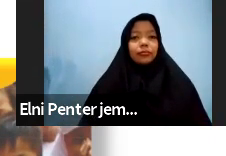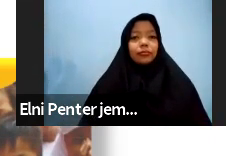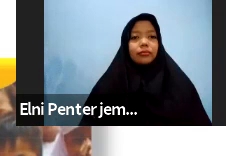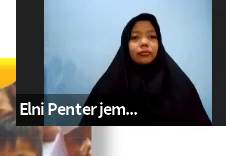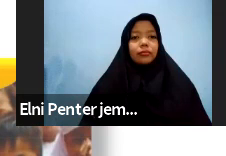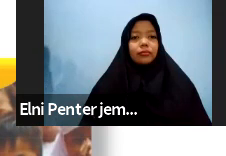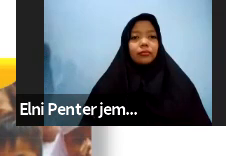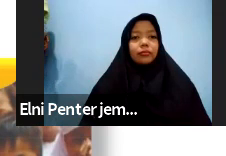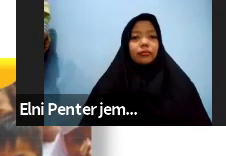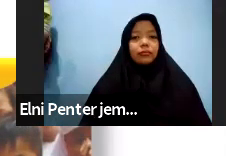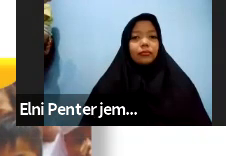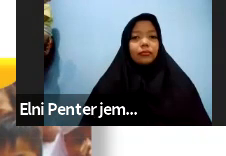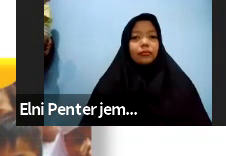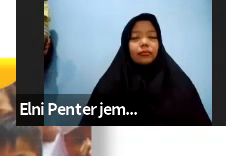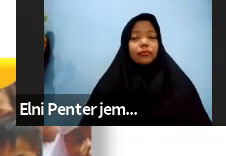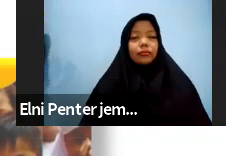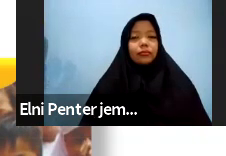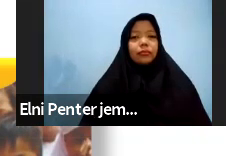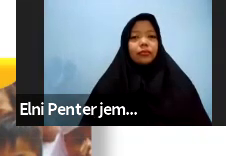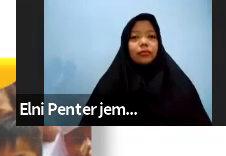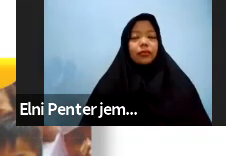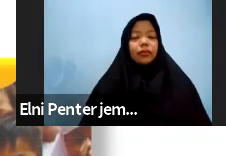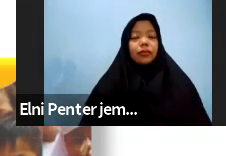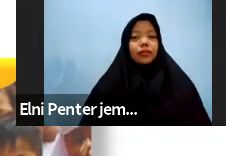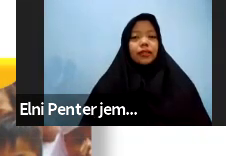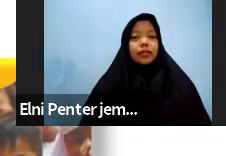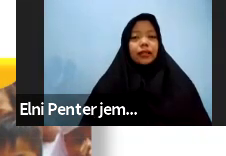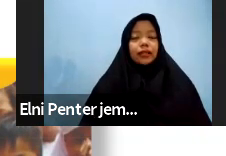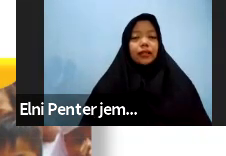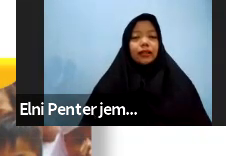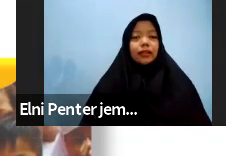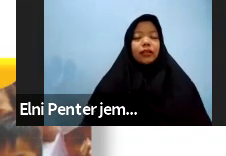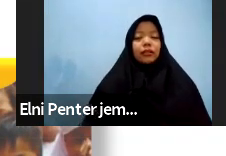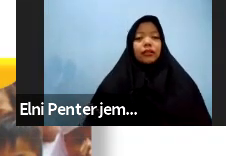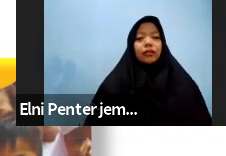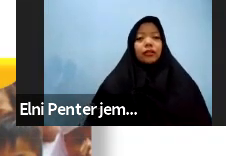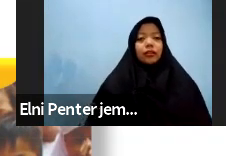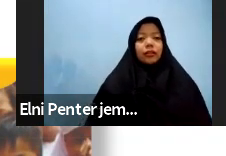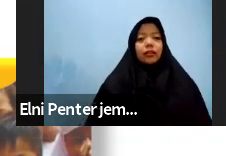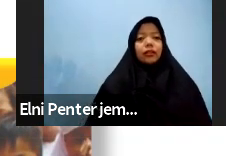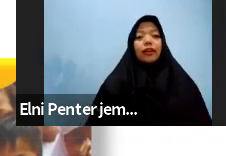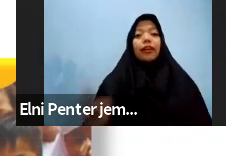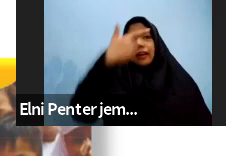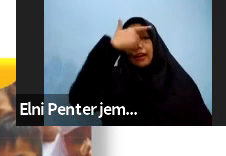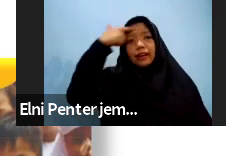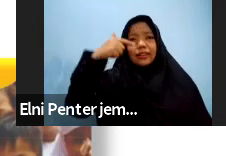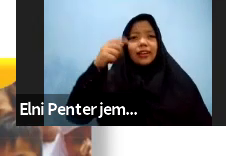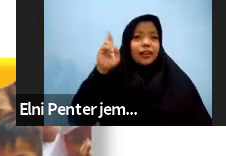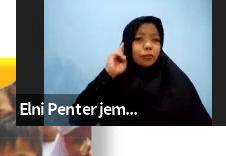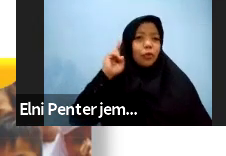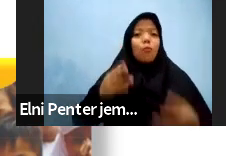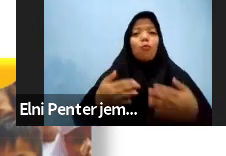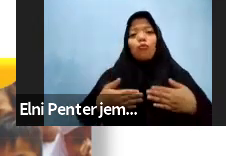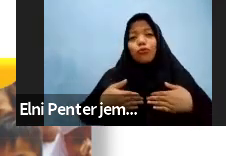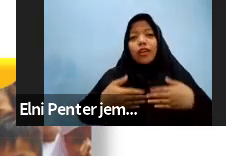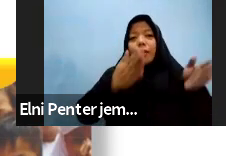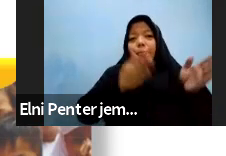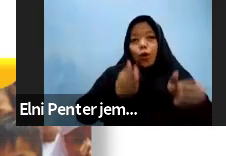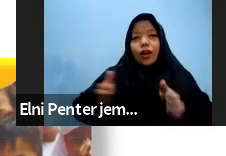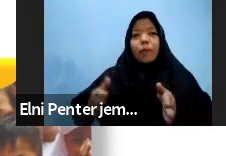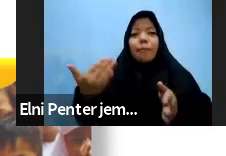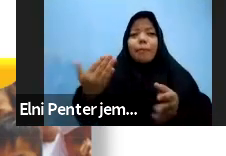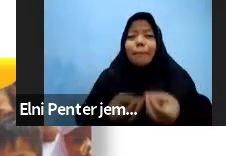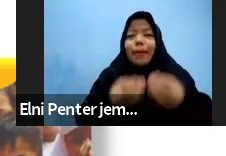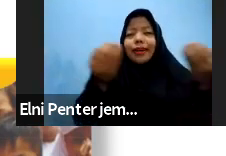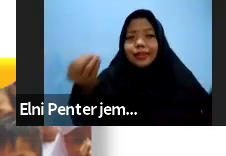Care kepada para guru karena kami ini punya produk yang banyak sekali dan kondisi yang seperti ini